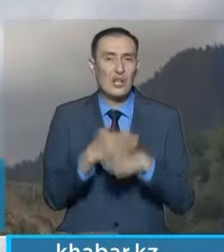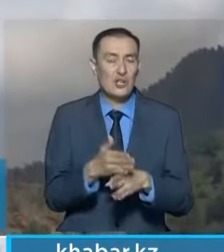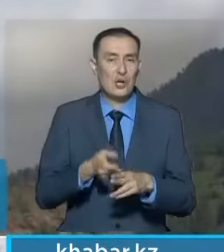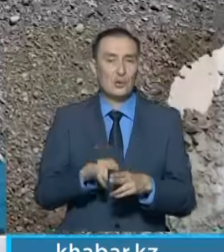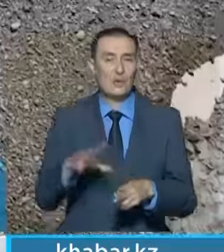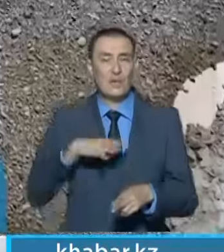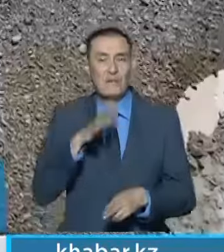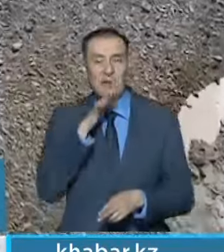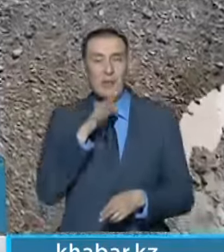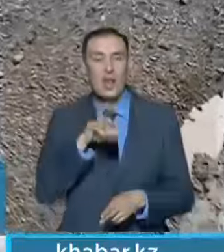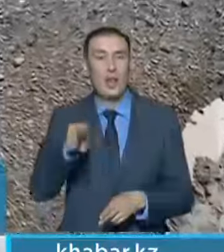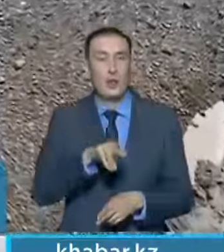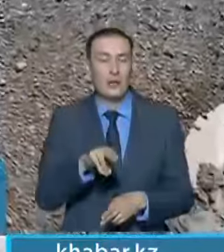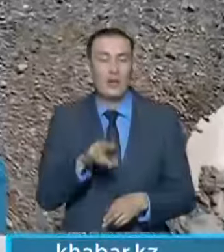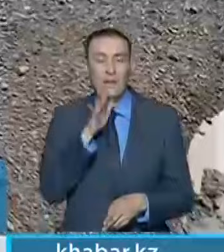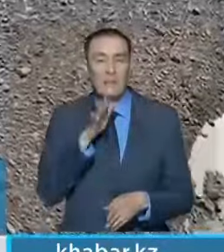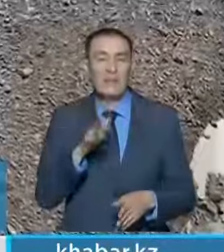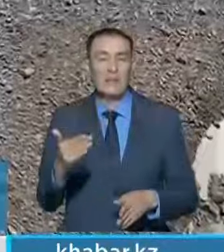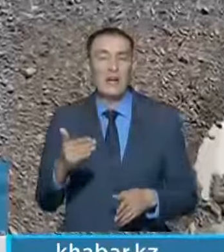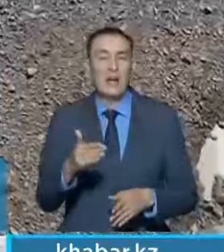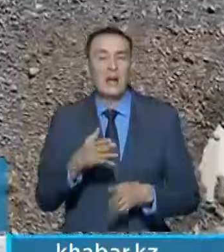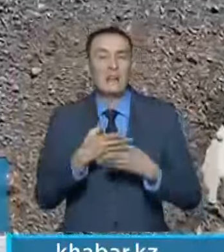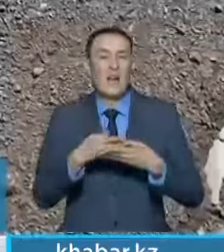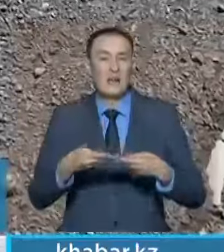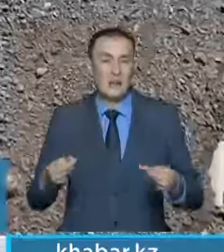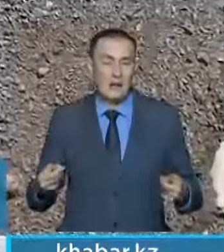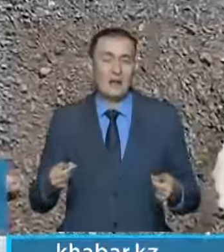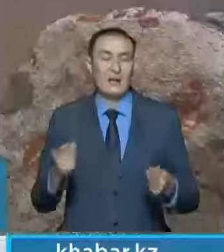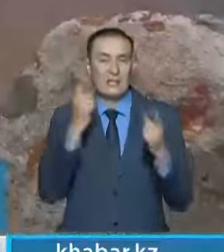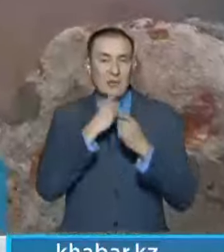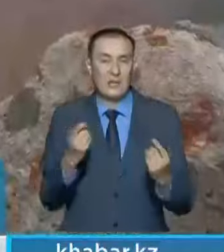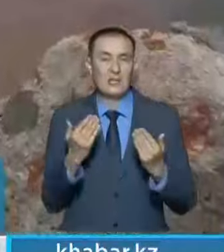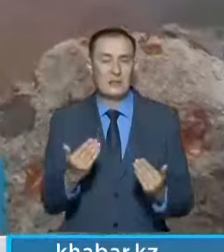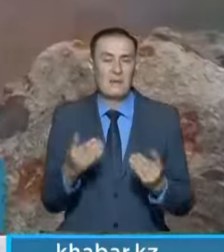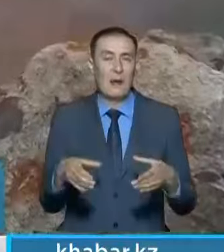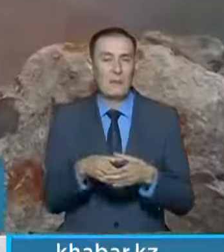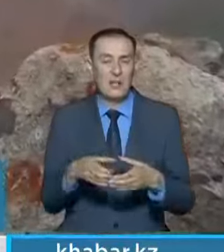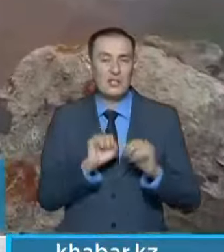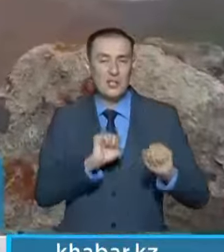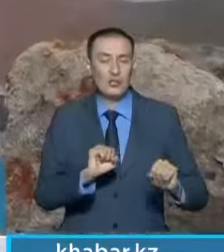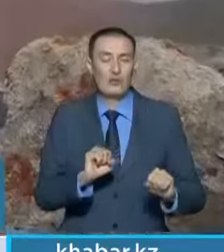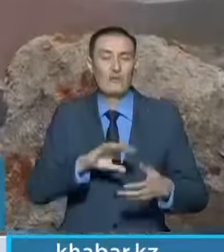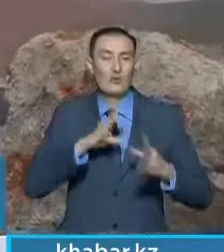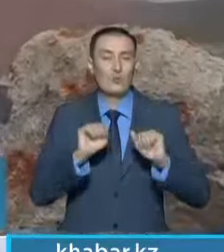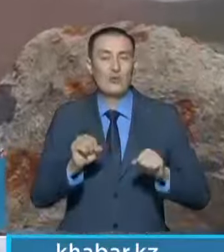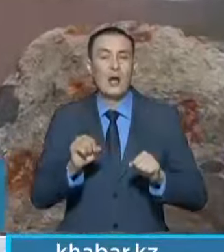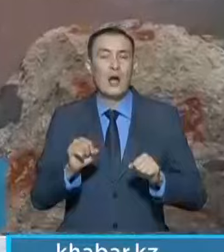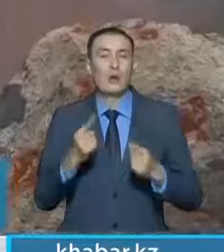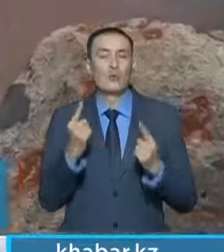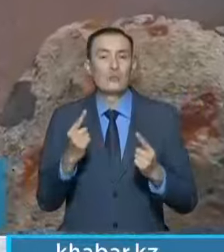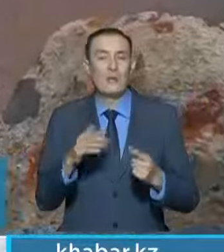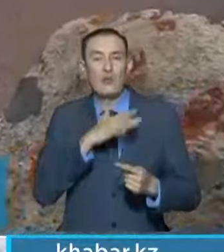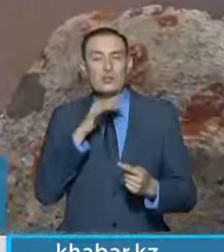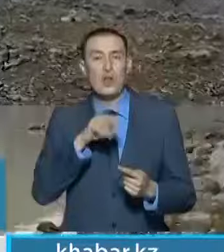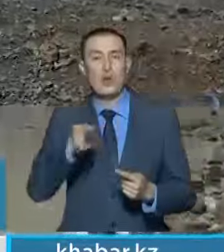которые образовались на ледниках в результате их активного таяния. Как сообщили Костельзащите, это может привести к обрушению крупной